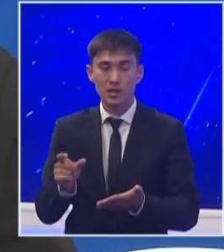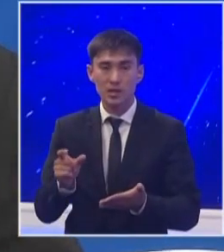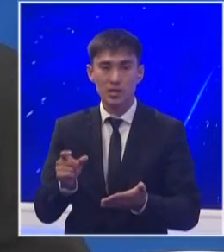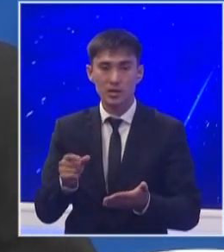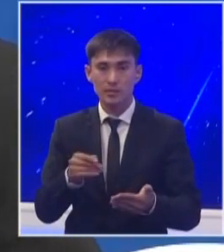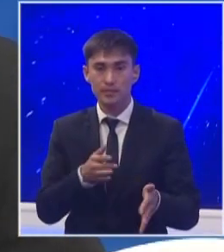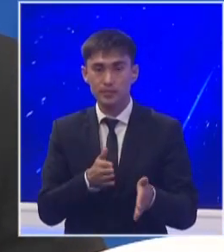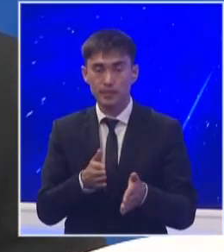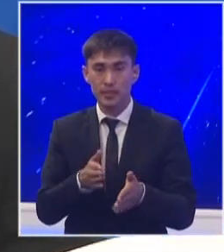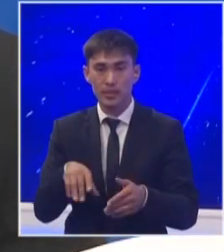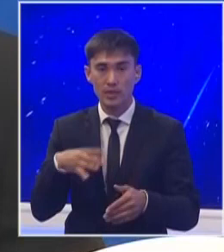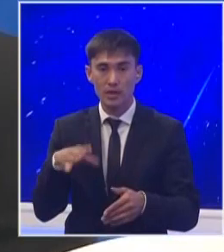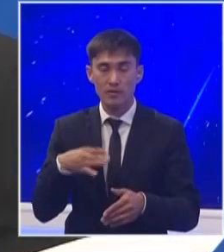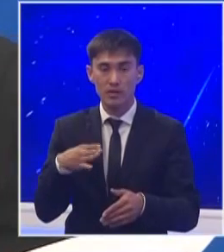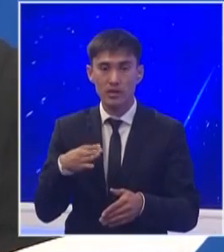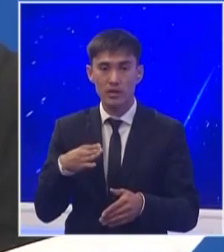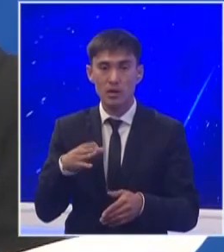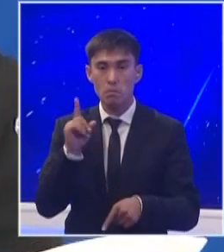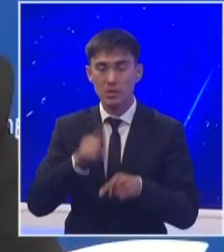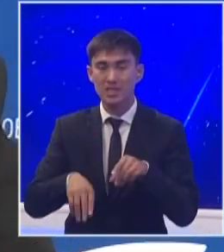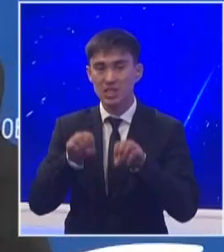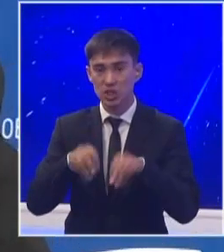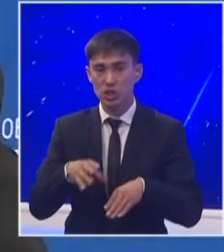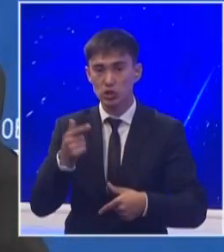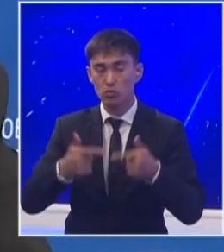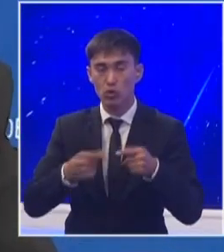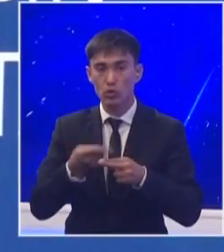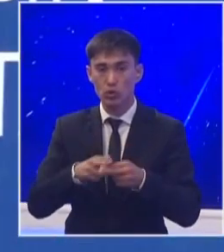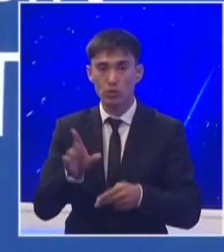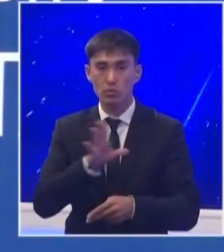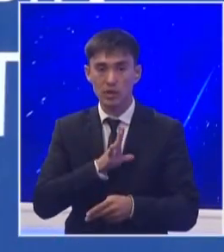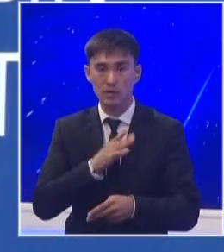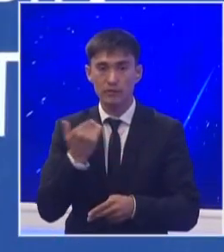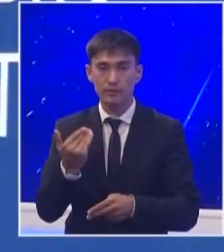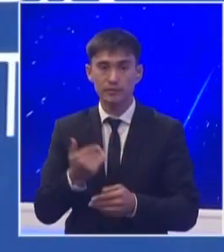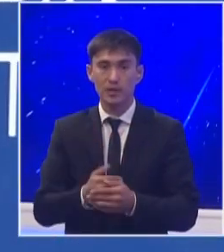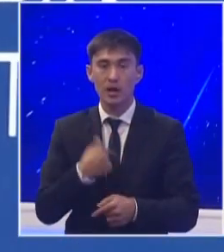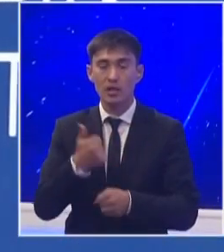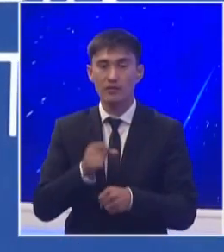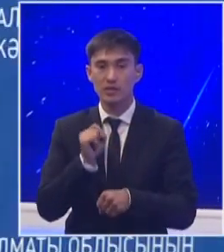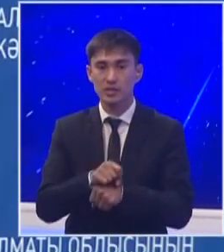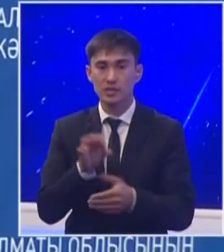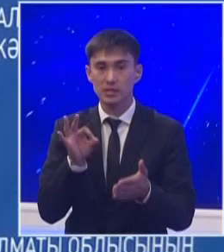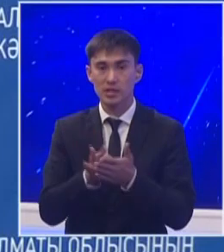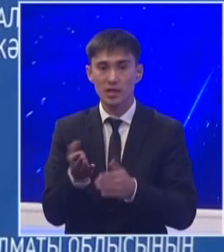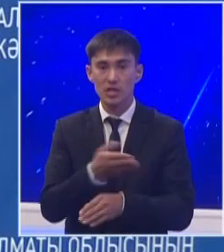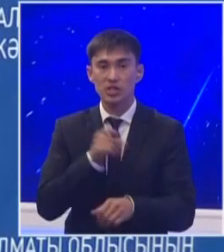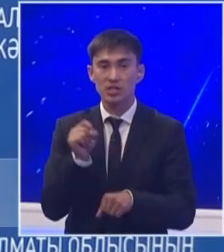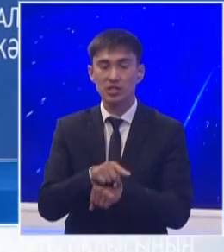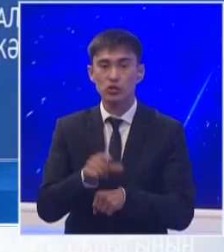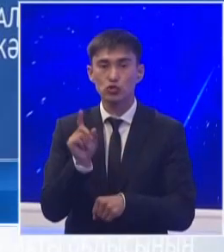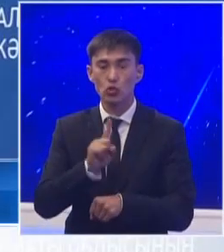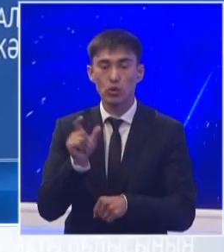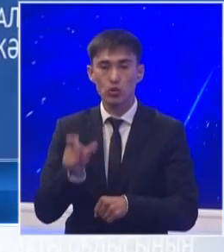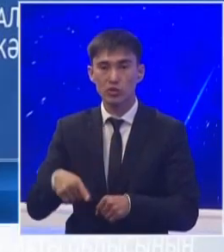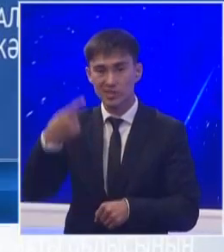и, наверное, быстрее разрешать спор, который возник между ними. Вот главная цель. Наша задача, чтобы люди знали